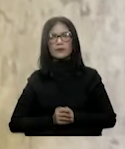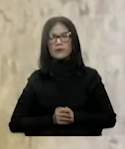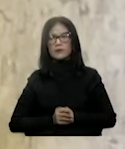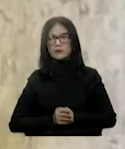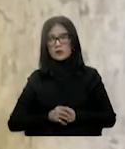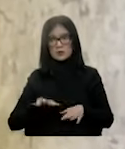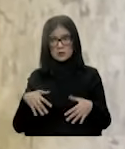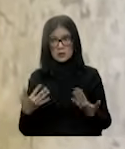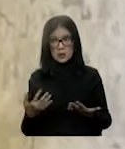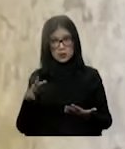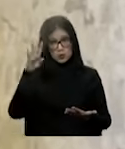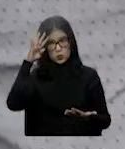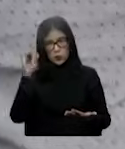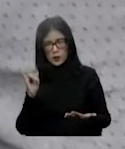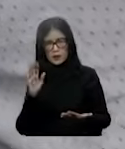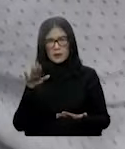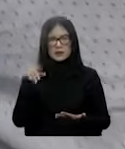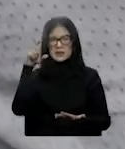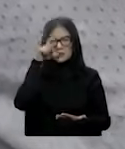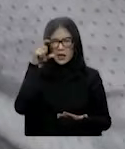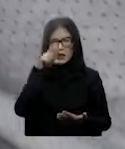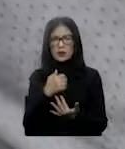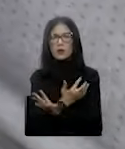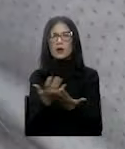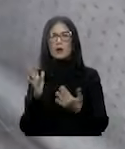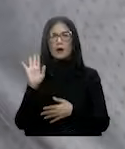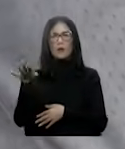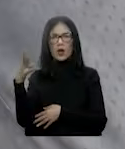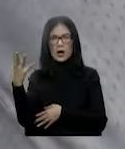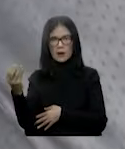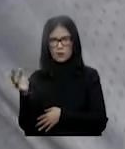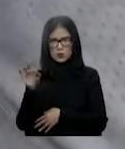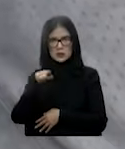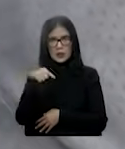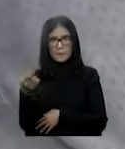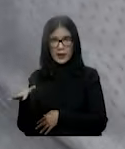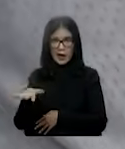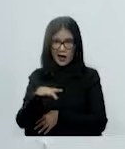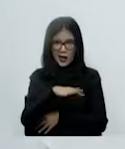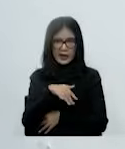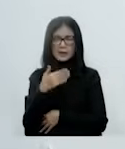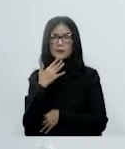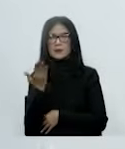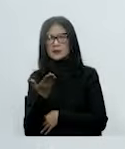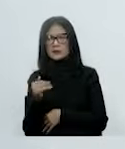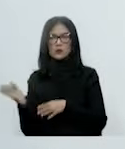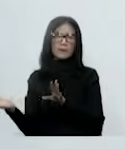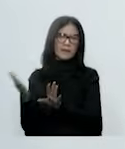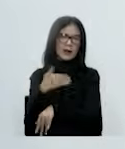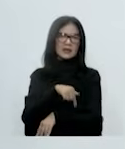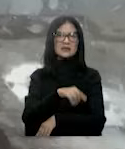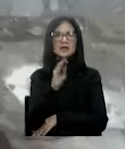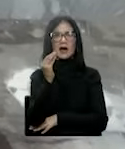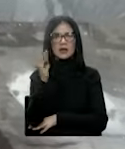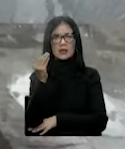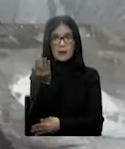masih berlanjut, sejumlah warga mengaku akan pulang ke kampung halaman hingga air pam sudah normal. Warga meminta krisis air